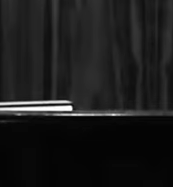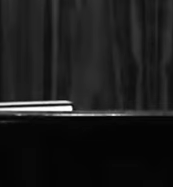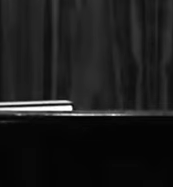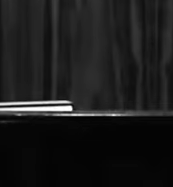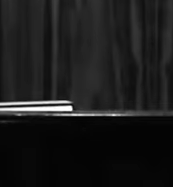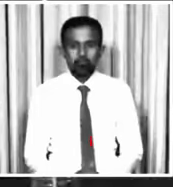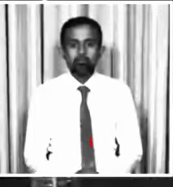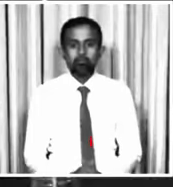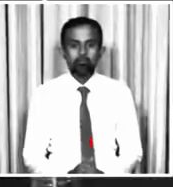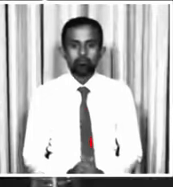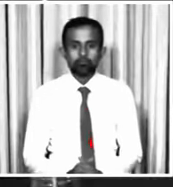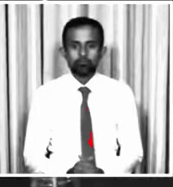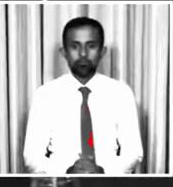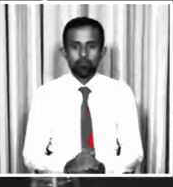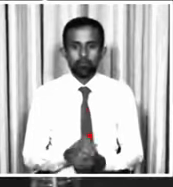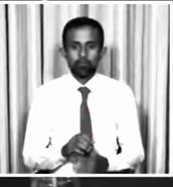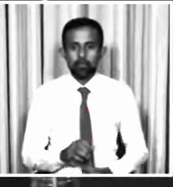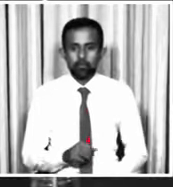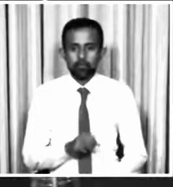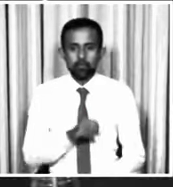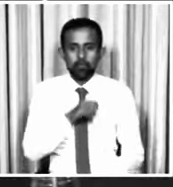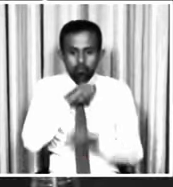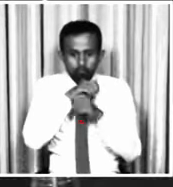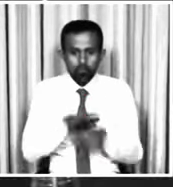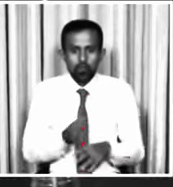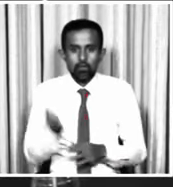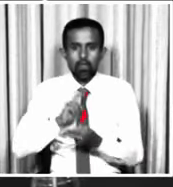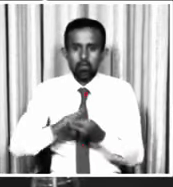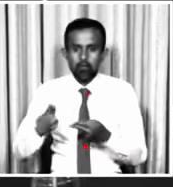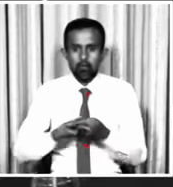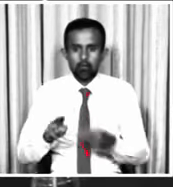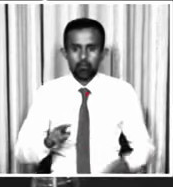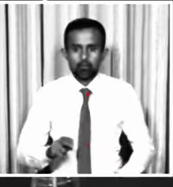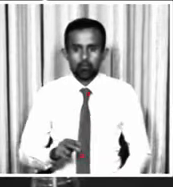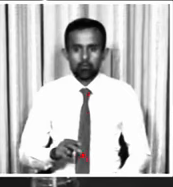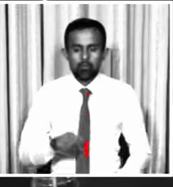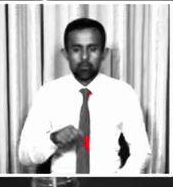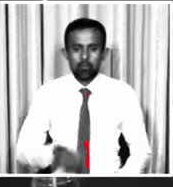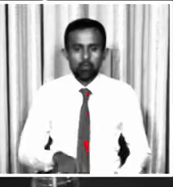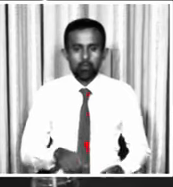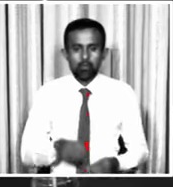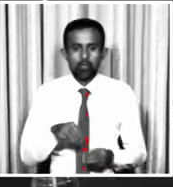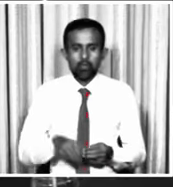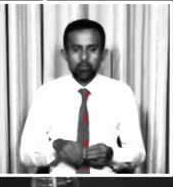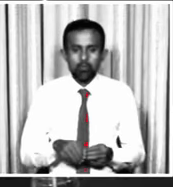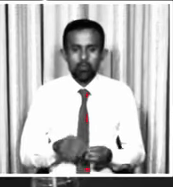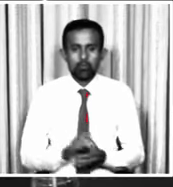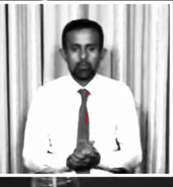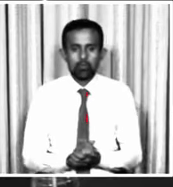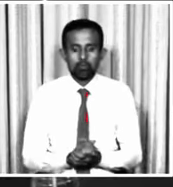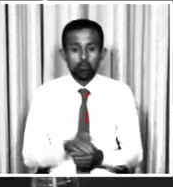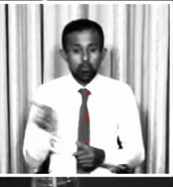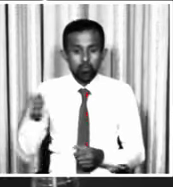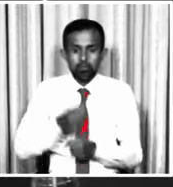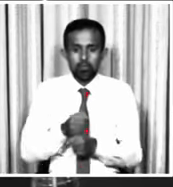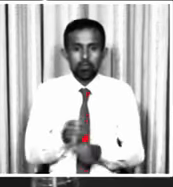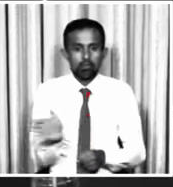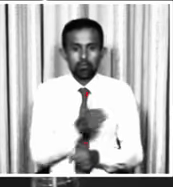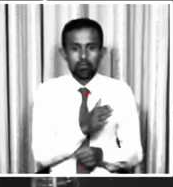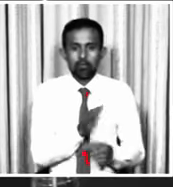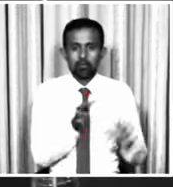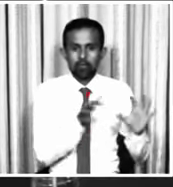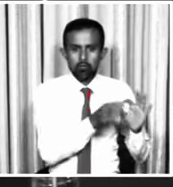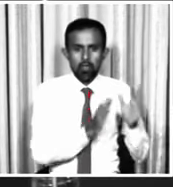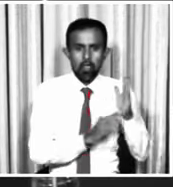මුල පක්ෂයේ විනය නීති කඩලා යන්න එපා කියලා මධ්‍යමක රසභාව තීන්දුව අරගෙන තියෙද්දි මේගොල්ලෝ ආණ්ඩුවට ගිහිල්ලා හේත්තු